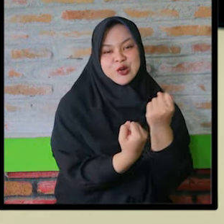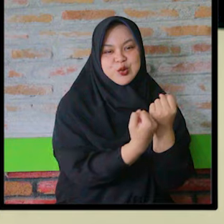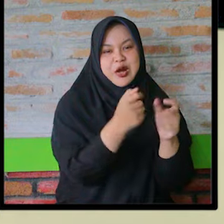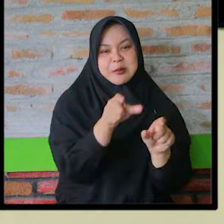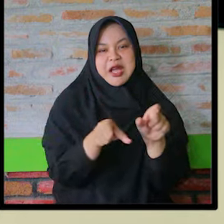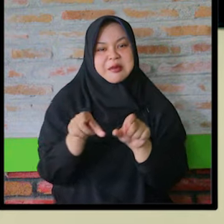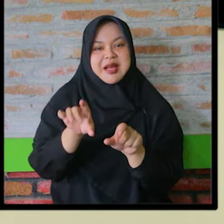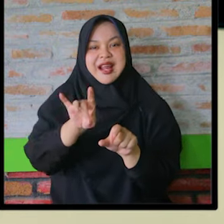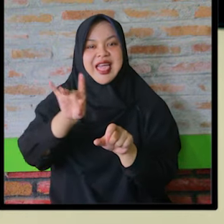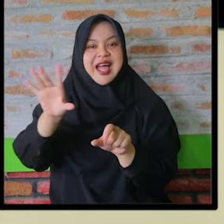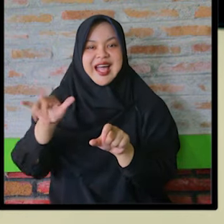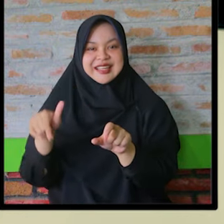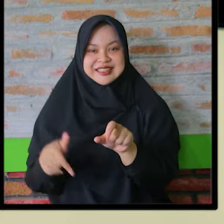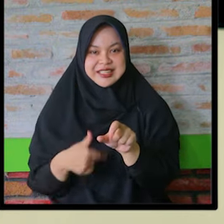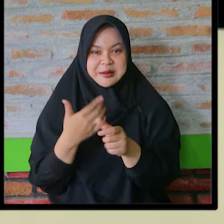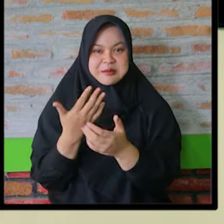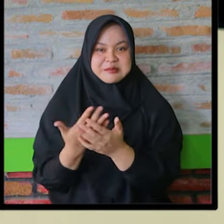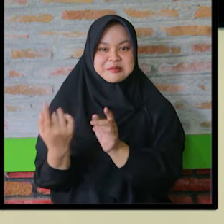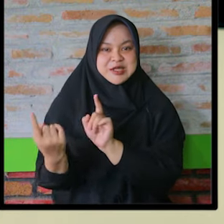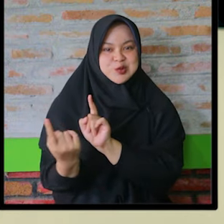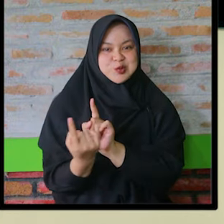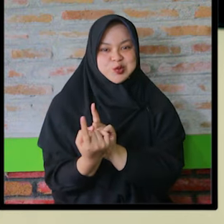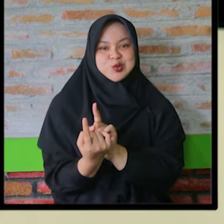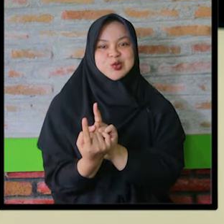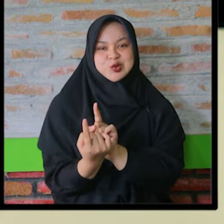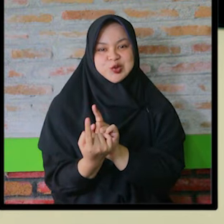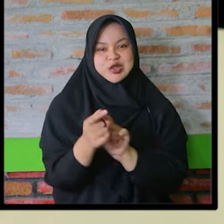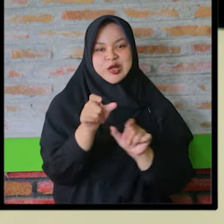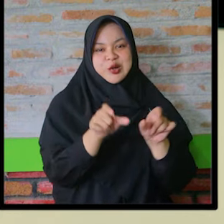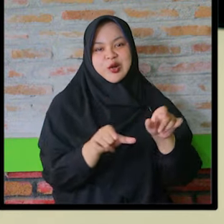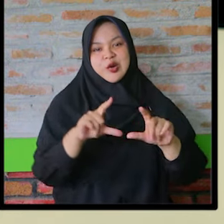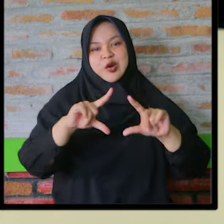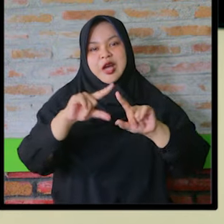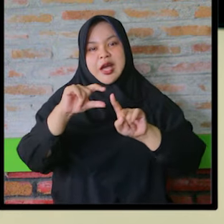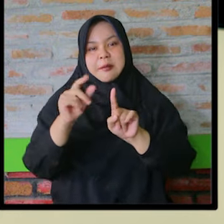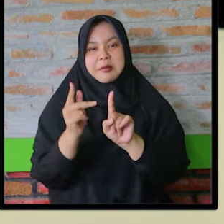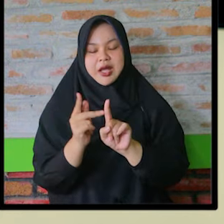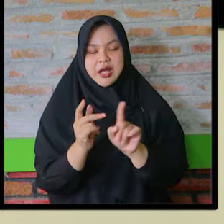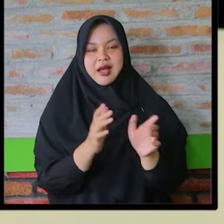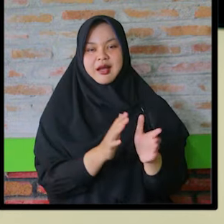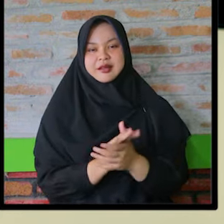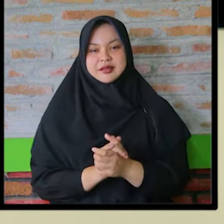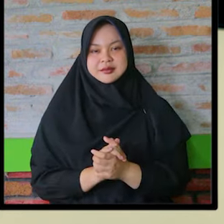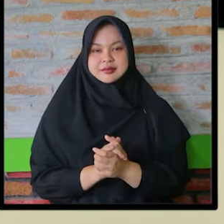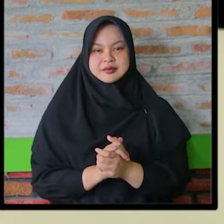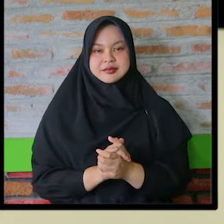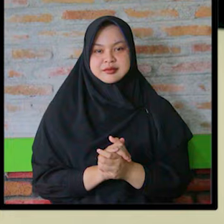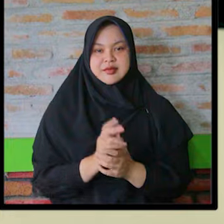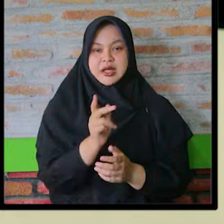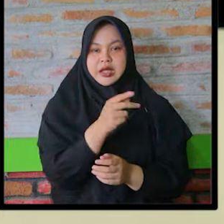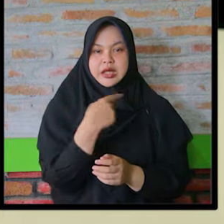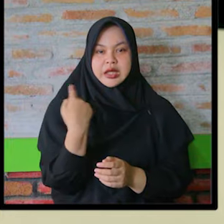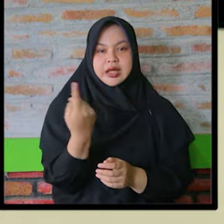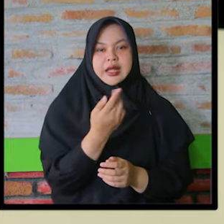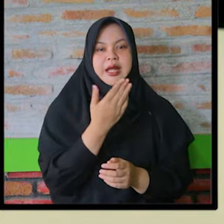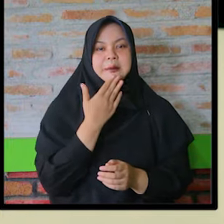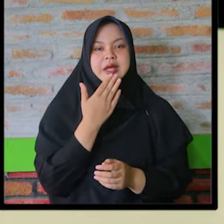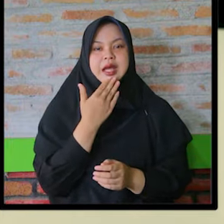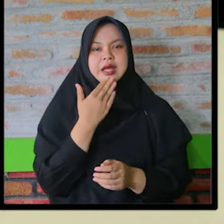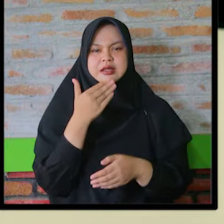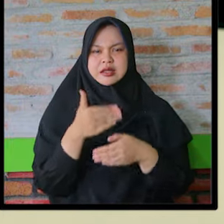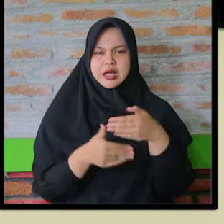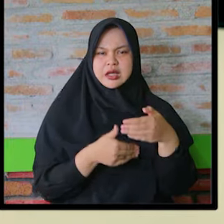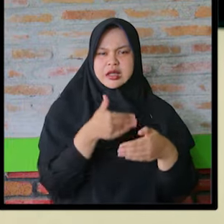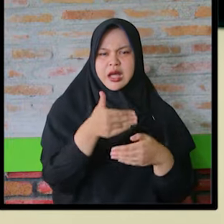pihak begitu ya kita perlu beraudiensi dengan para aparat penegak hukum Ee kita biasanya begini jalannya